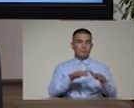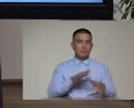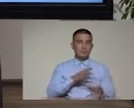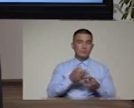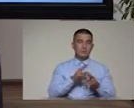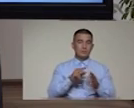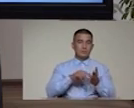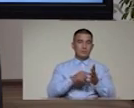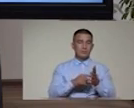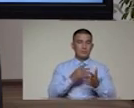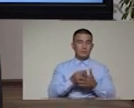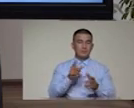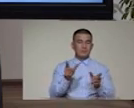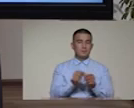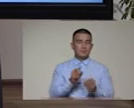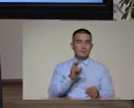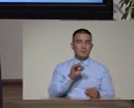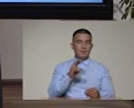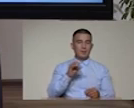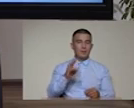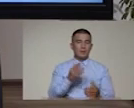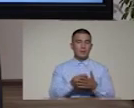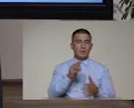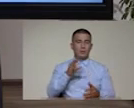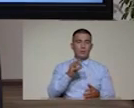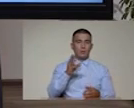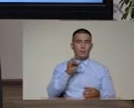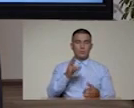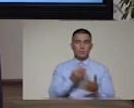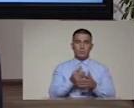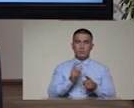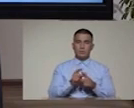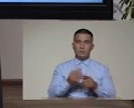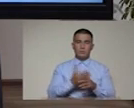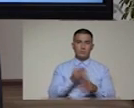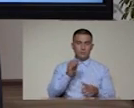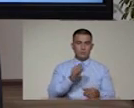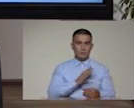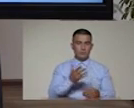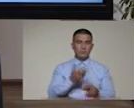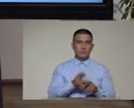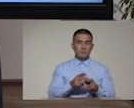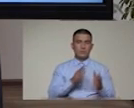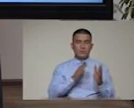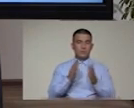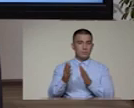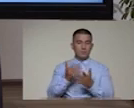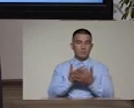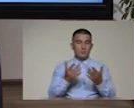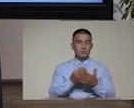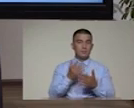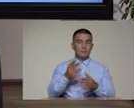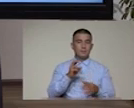o'rniga bilan, tomon kabi yordamchi so'zlarni qo'ydik. Va albatta ushbu bilan